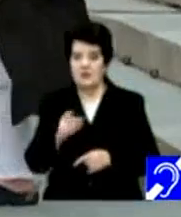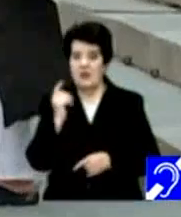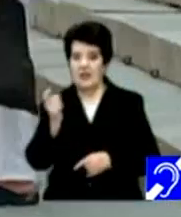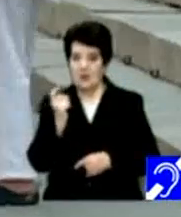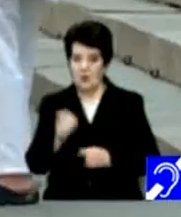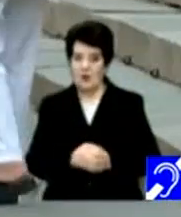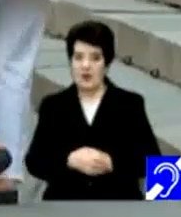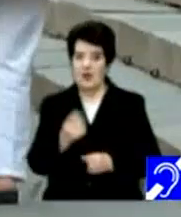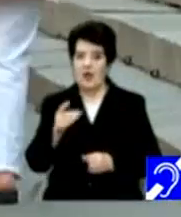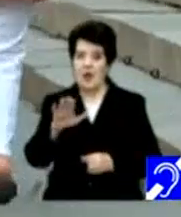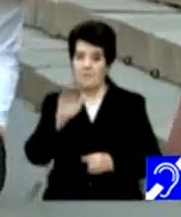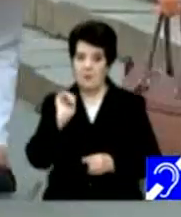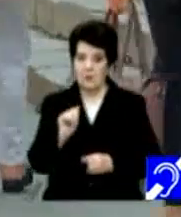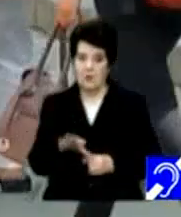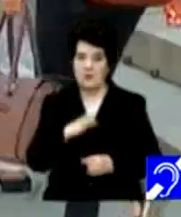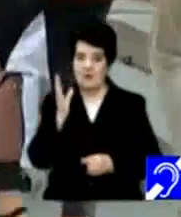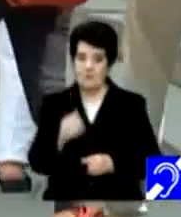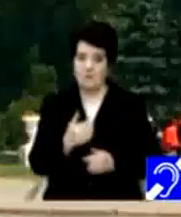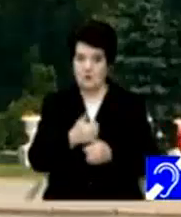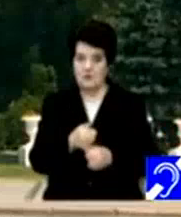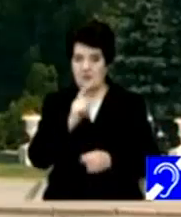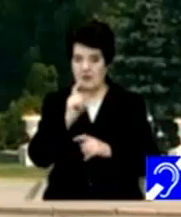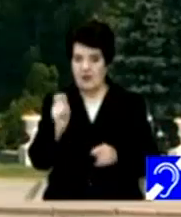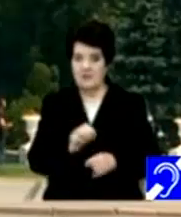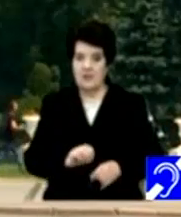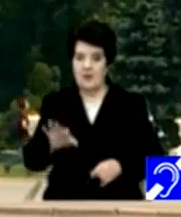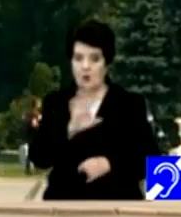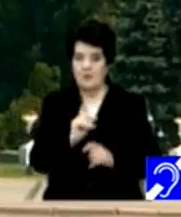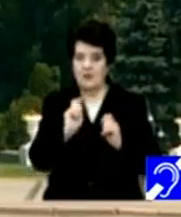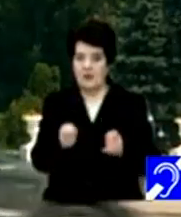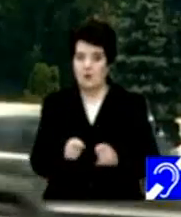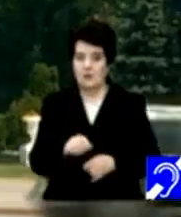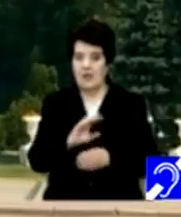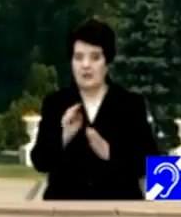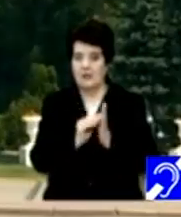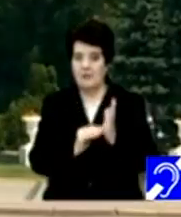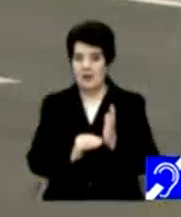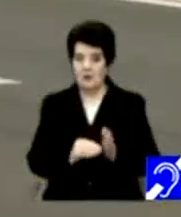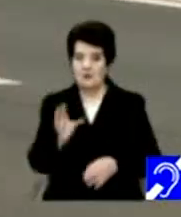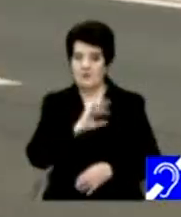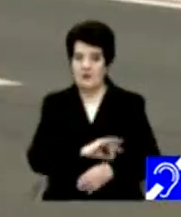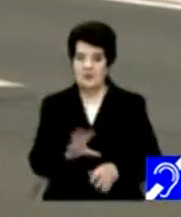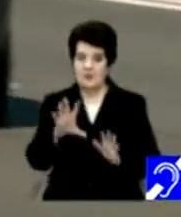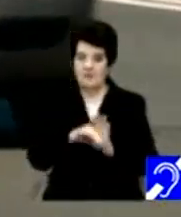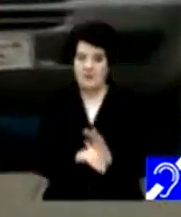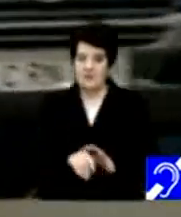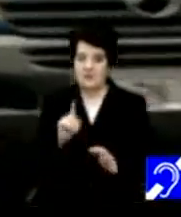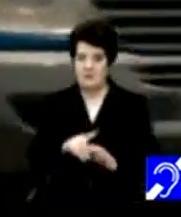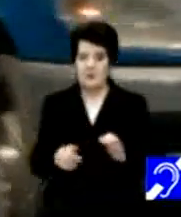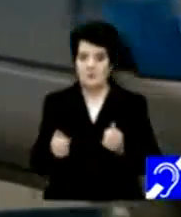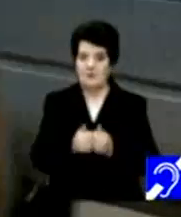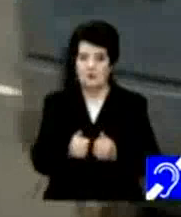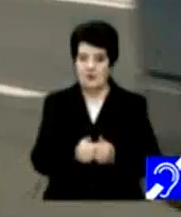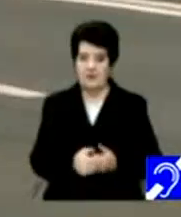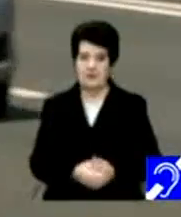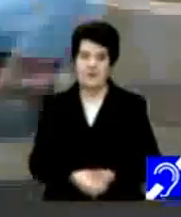O parte a împrumuturilor BI au fost însoțite de granturi europene acordate în cadrul programului Facilități de Investiții pentru Vecinătate.